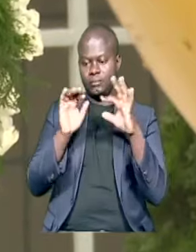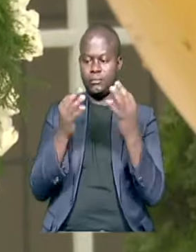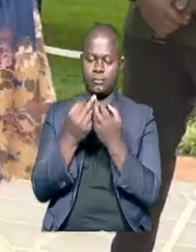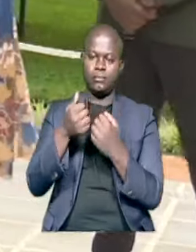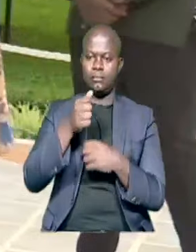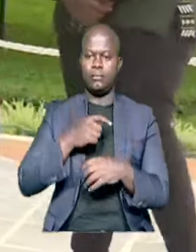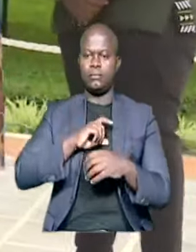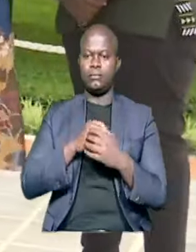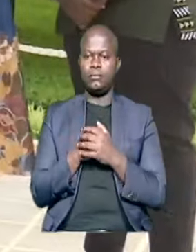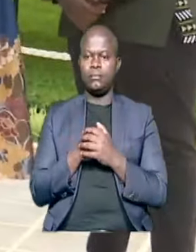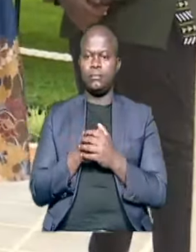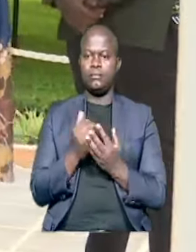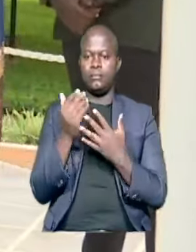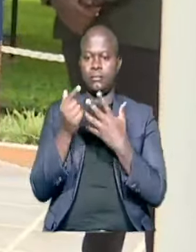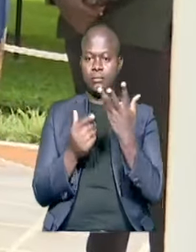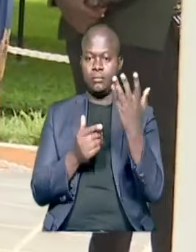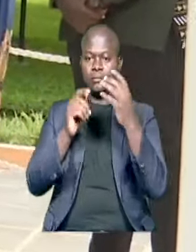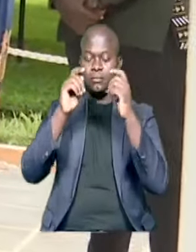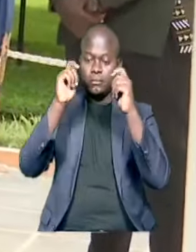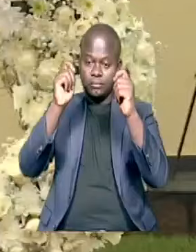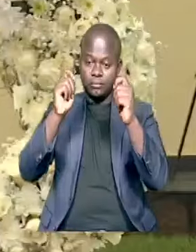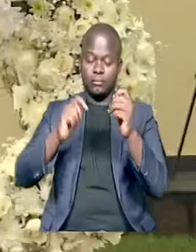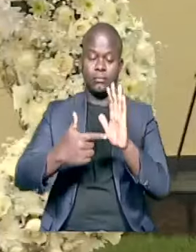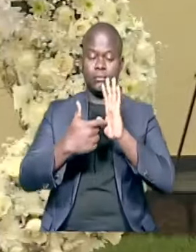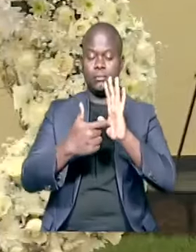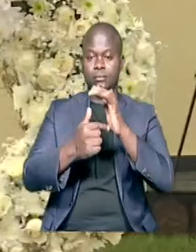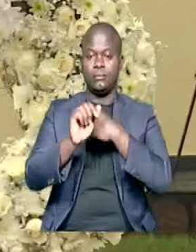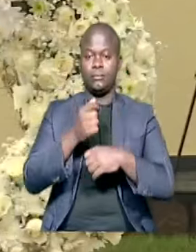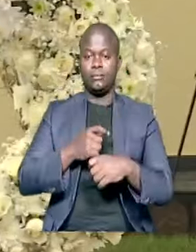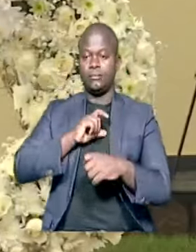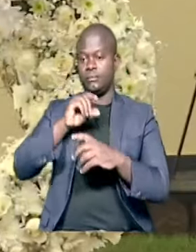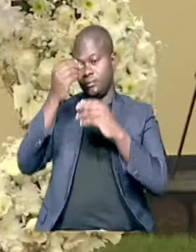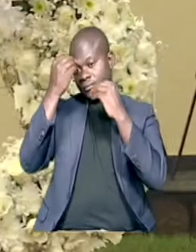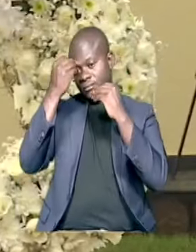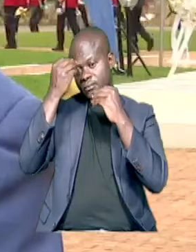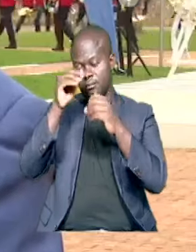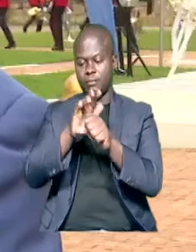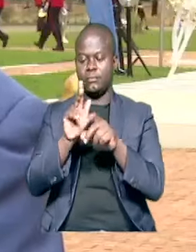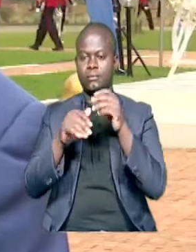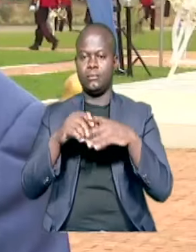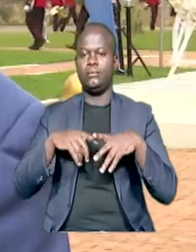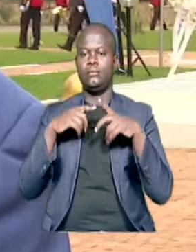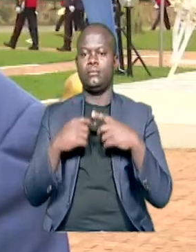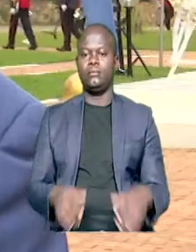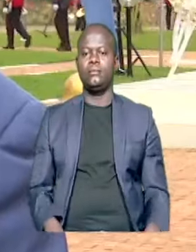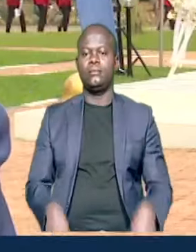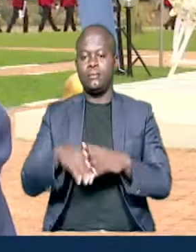miryango y'intwari Aba bahamya ko ibikorwa by'ubutwari ari amasomo akomeye ku bakiriho Tumwigiraho kugira